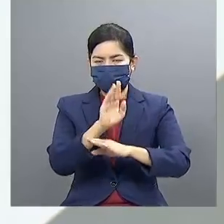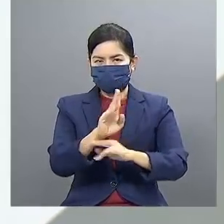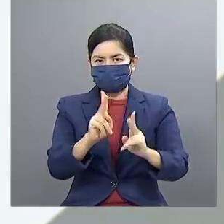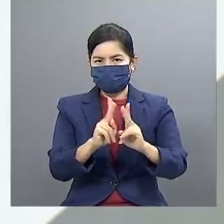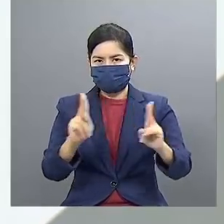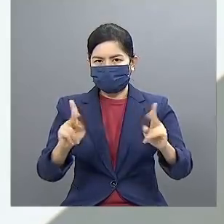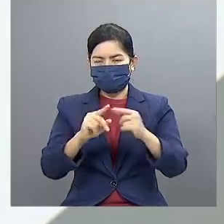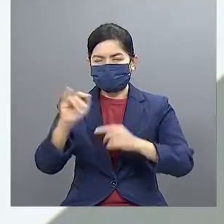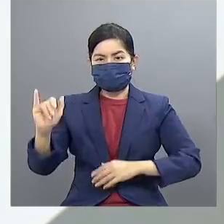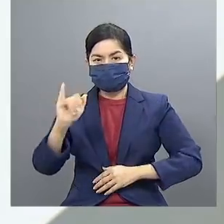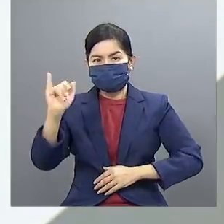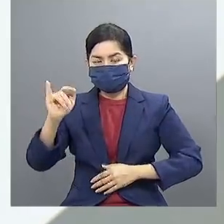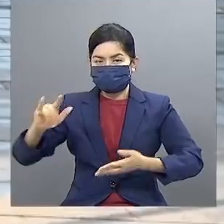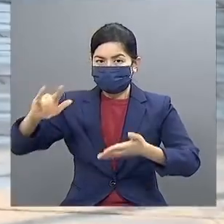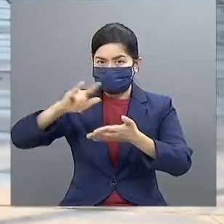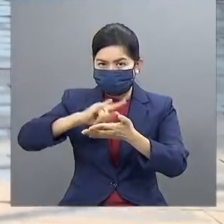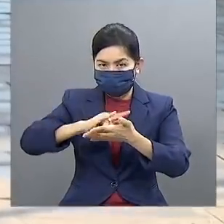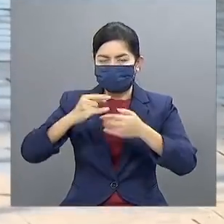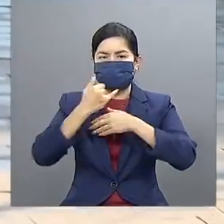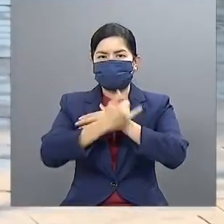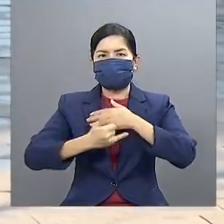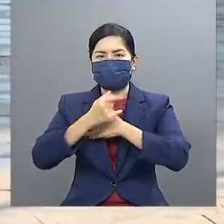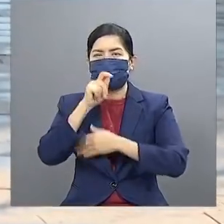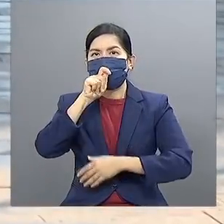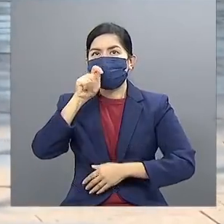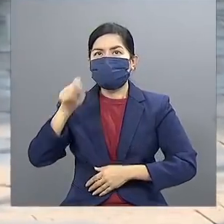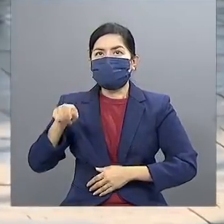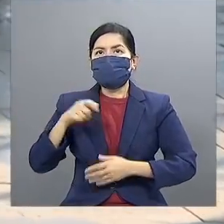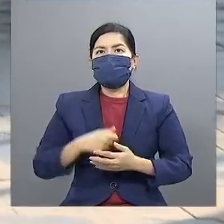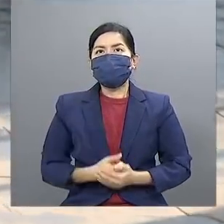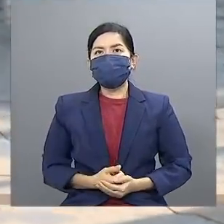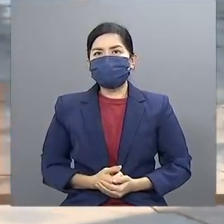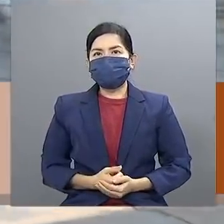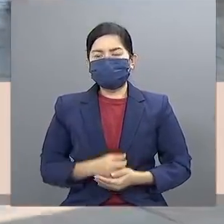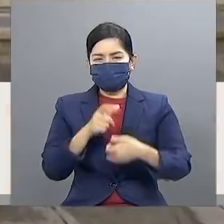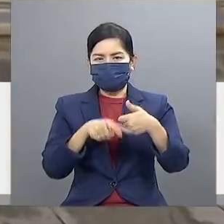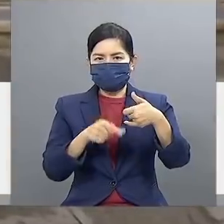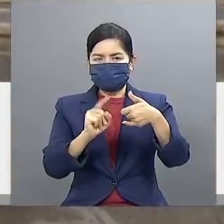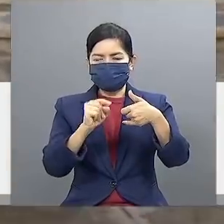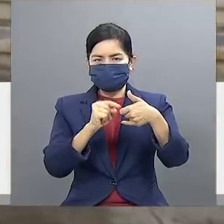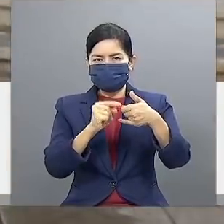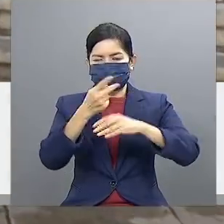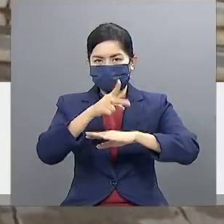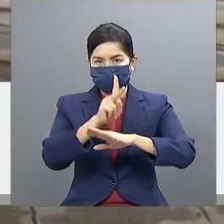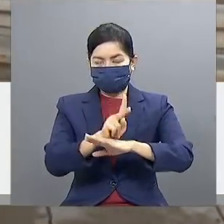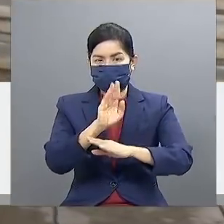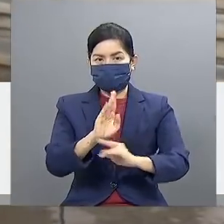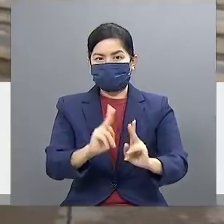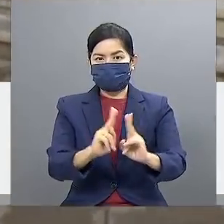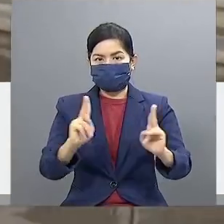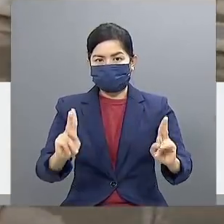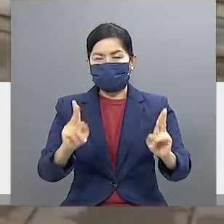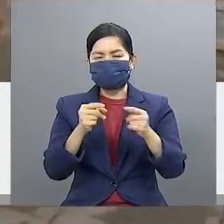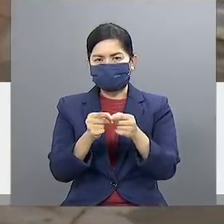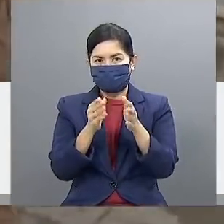กนับตั้งแต่เกิดสงครามค่ะอูซูล่าฟอนเดเลเยนประธานคณะกรรมการยุโรปพร้อมกับผู้บริหารระดับ